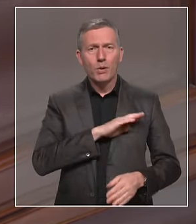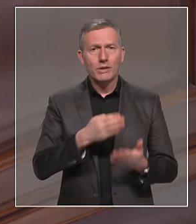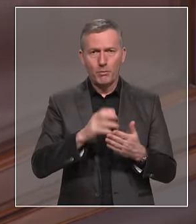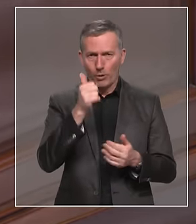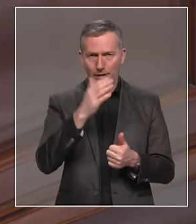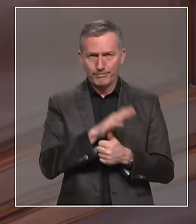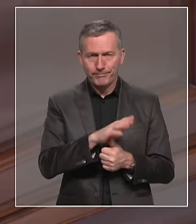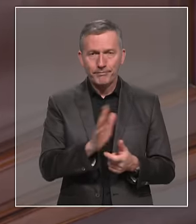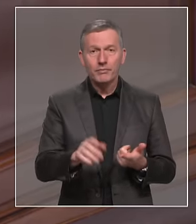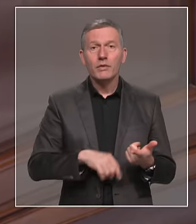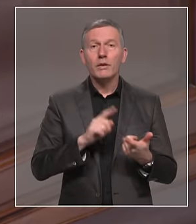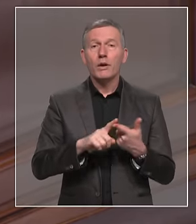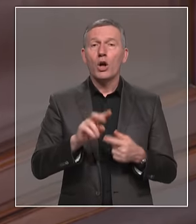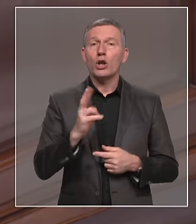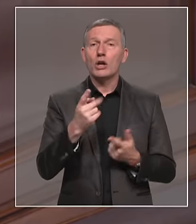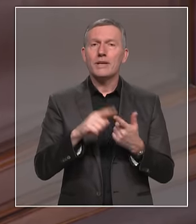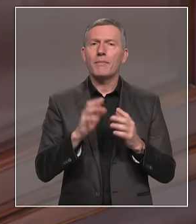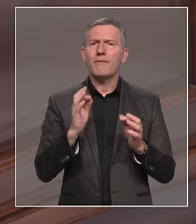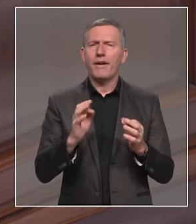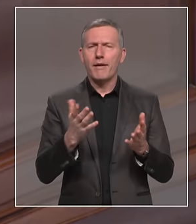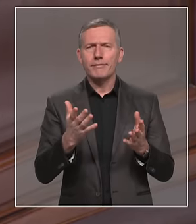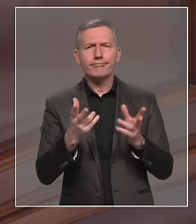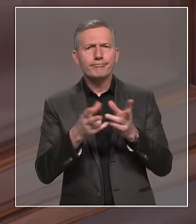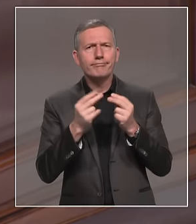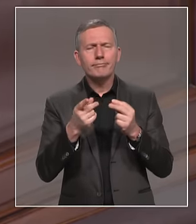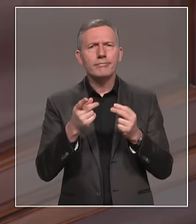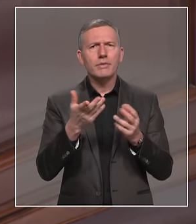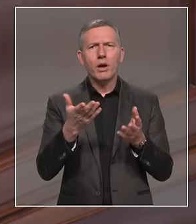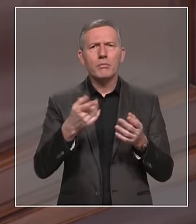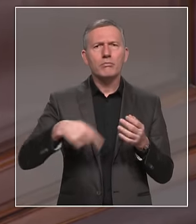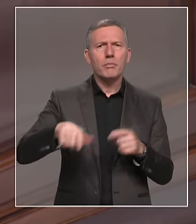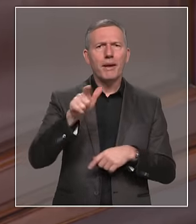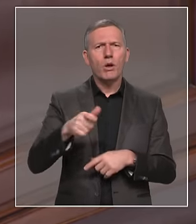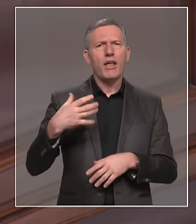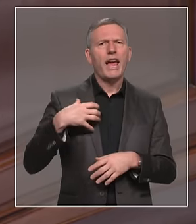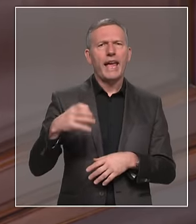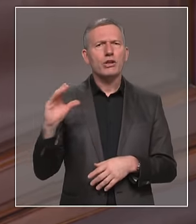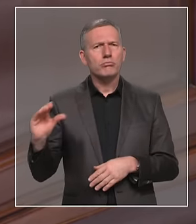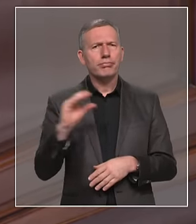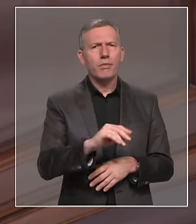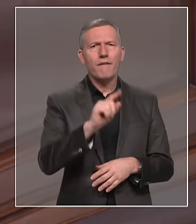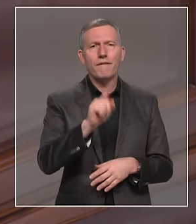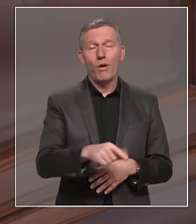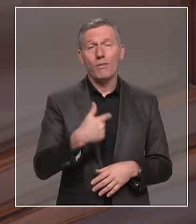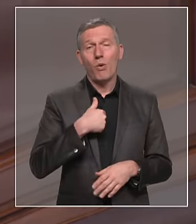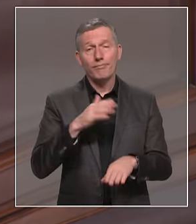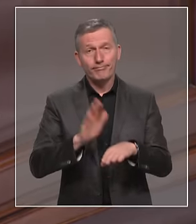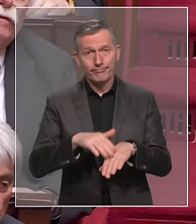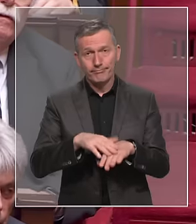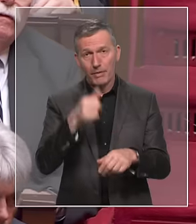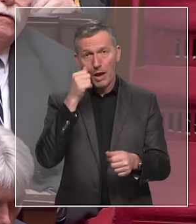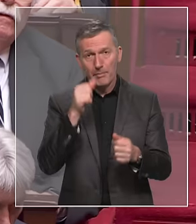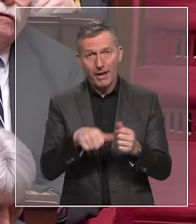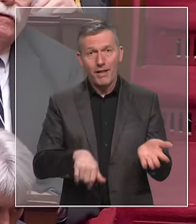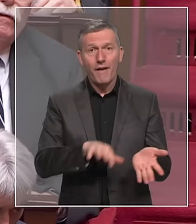premier sujet. Sur le second sujet, vous me parlez de mise à contribution des plus aisés. Moi, je veux rappeler que la France n'est un